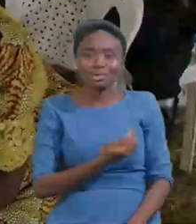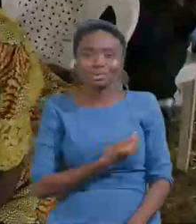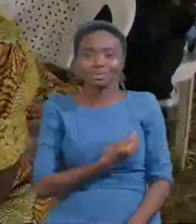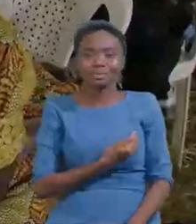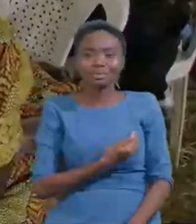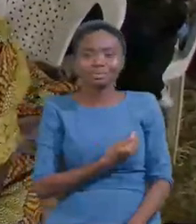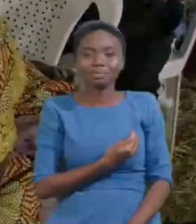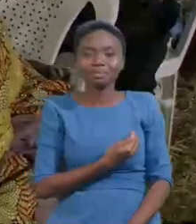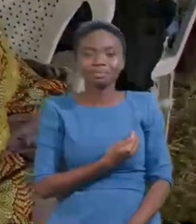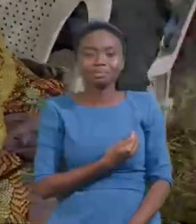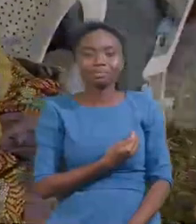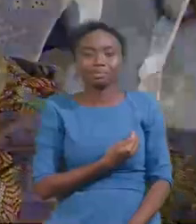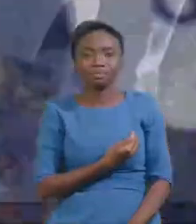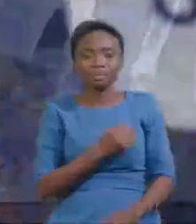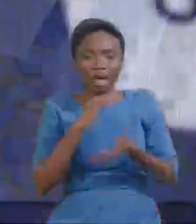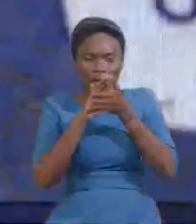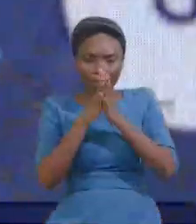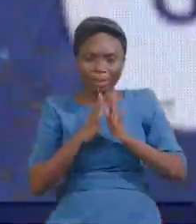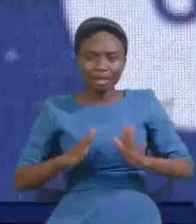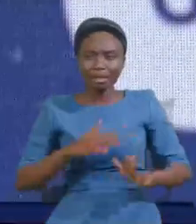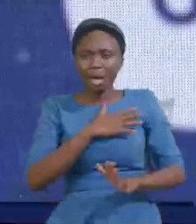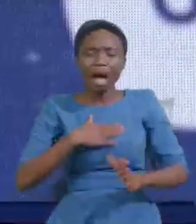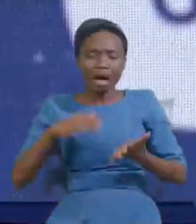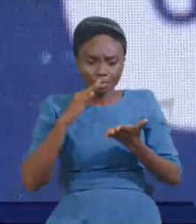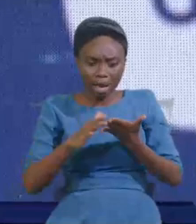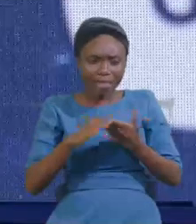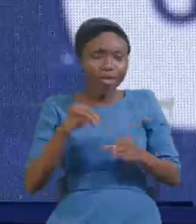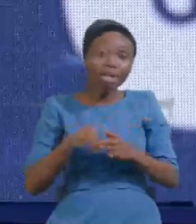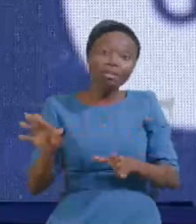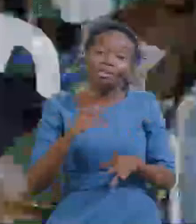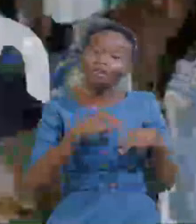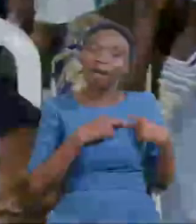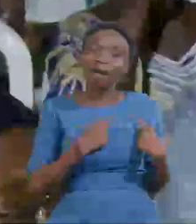Tu quitteras ici ce soir avec la victoire dans ton âme.